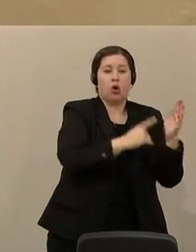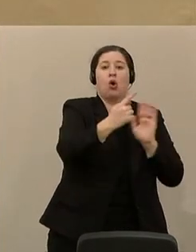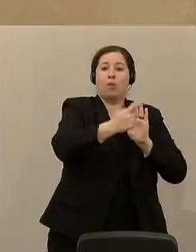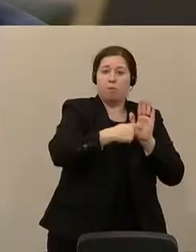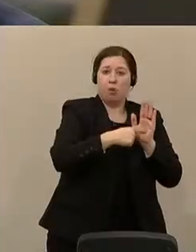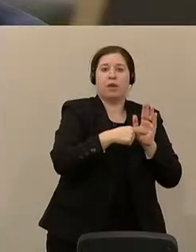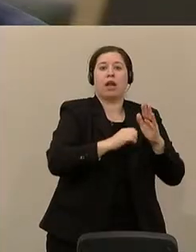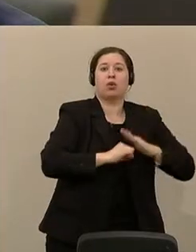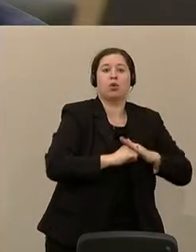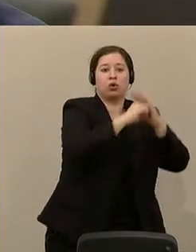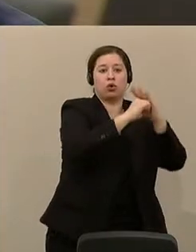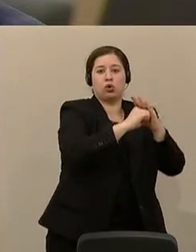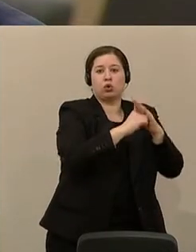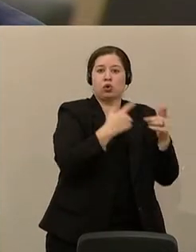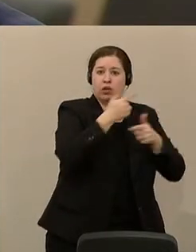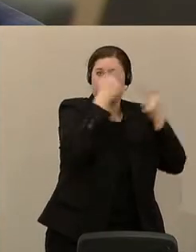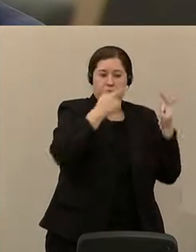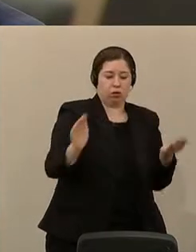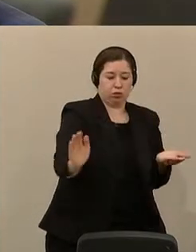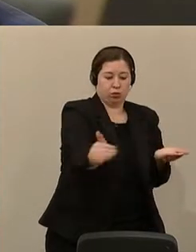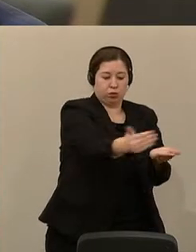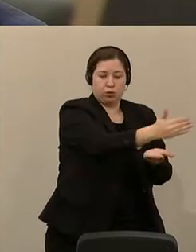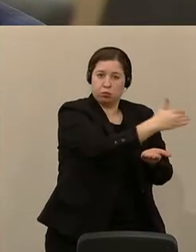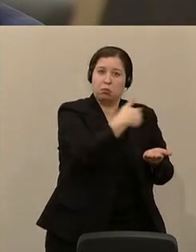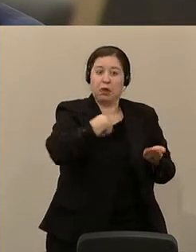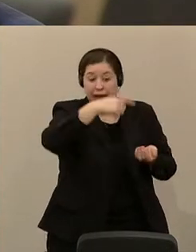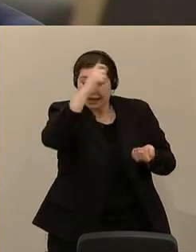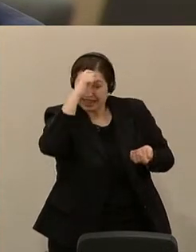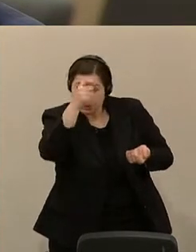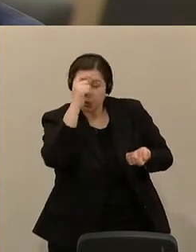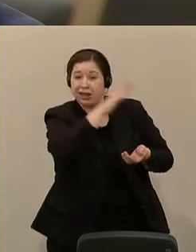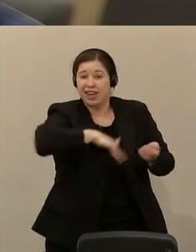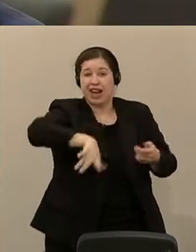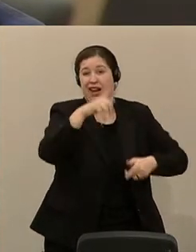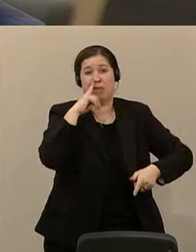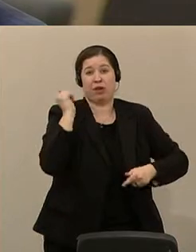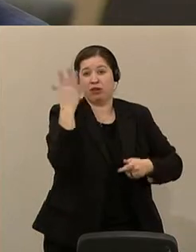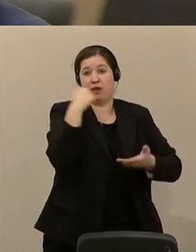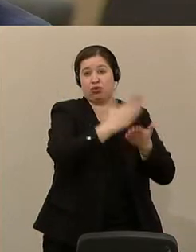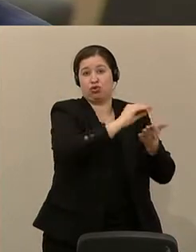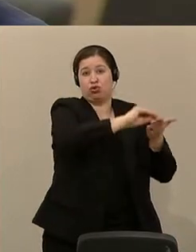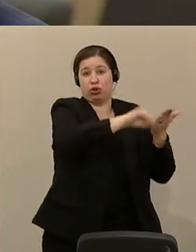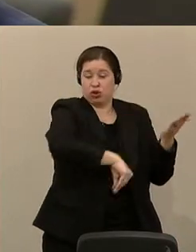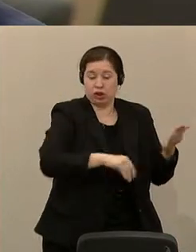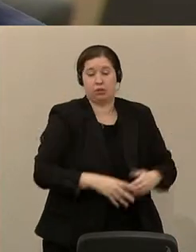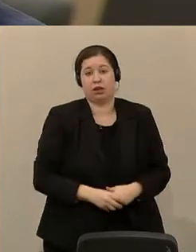Unterstützungserklärungen sammelt. Und ich habe einen starken Respekt vor allen Menschen, die sich beteiligen, die an...